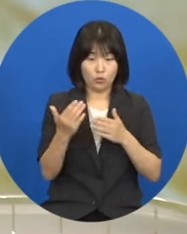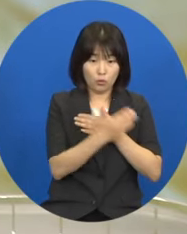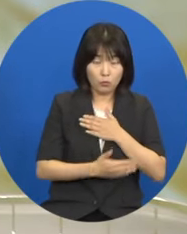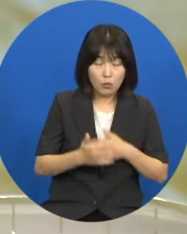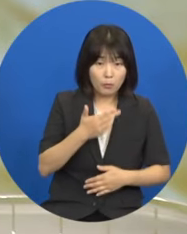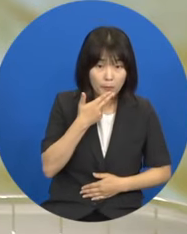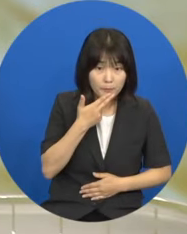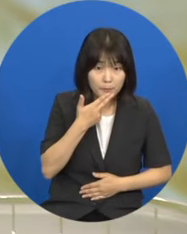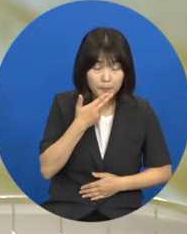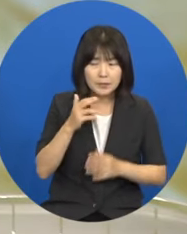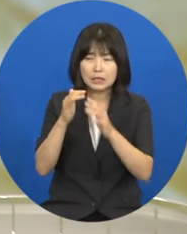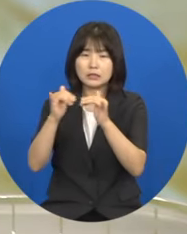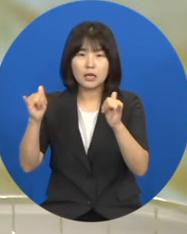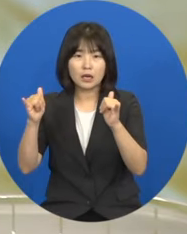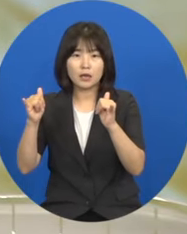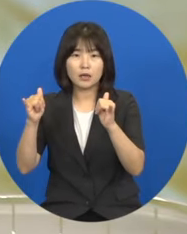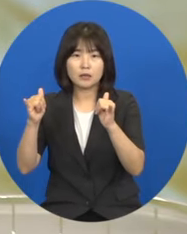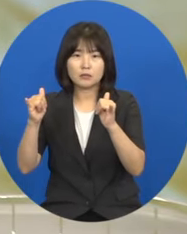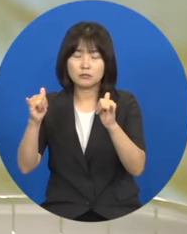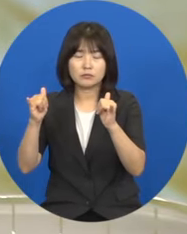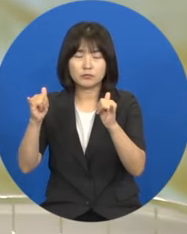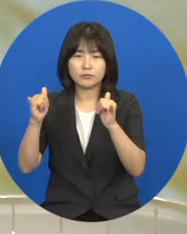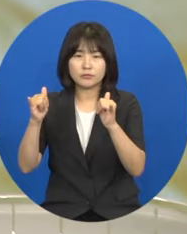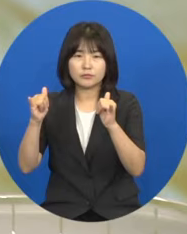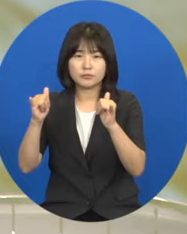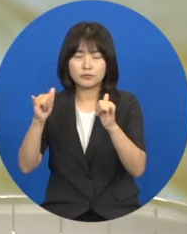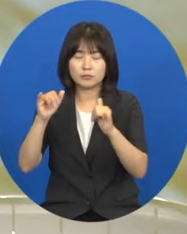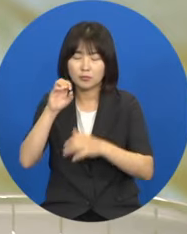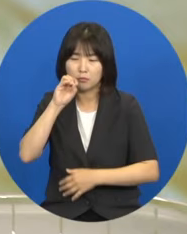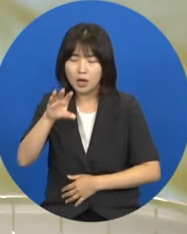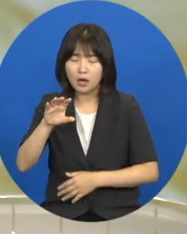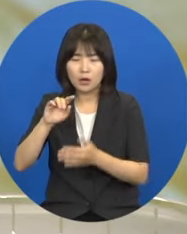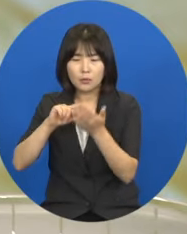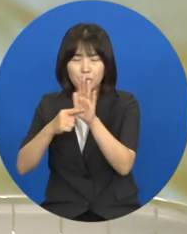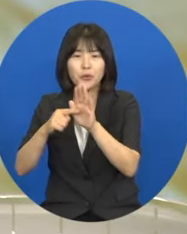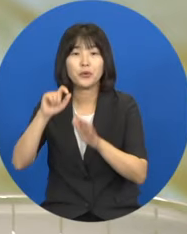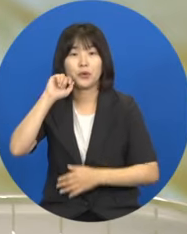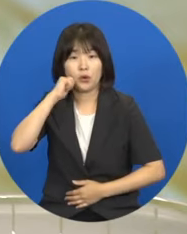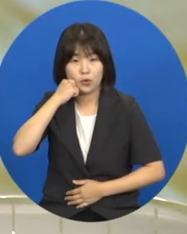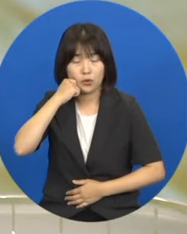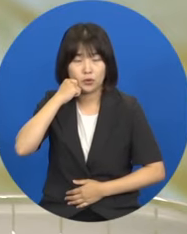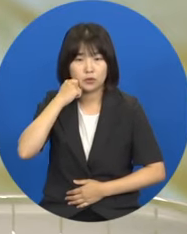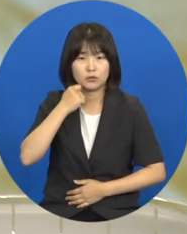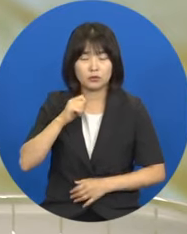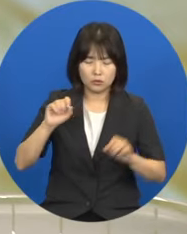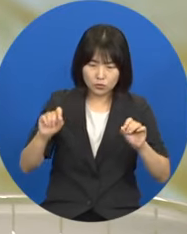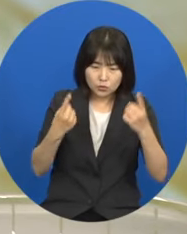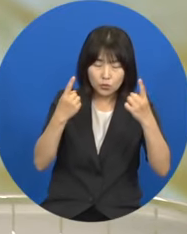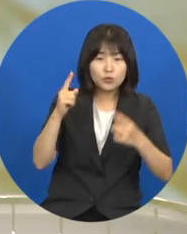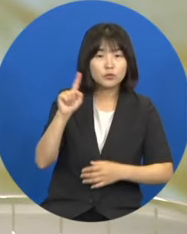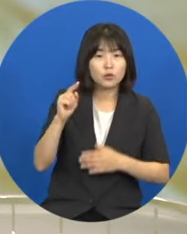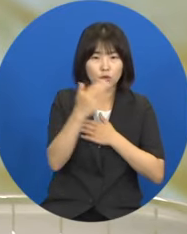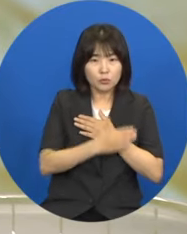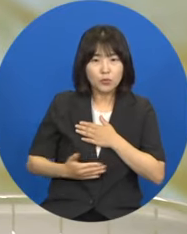없으면 인간답게 인간을 구성할 수 없습니다. 그러나 동시에 우리의 몸은